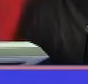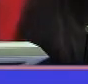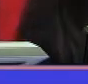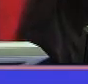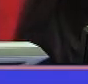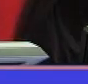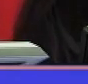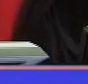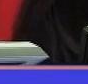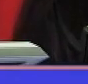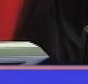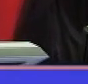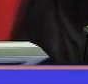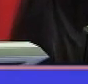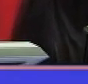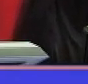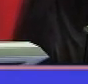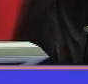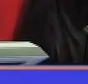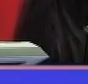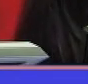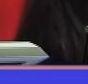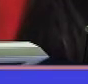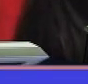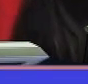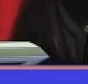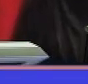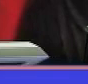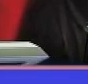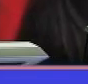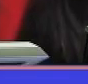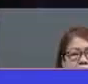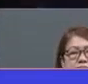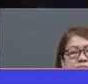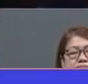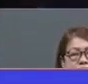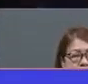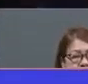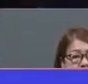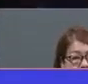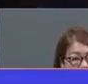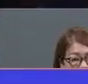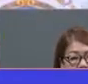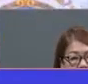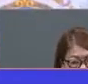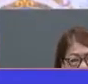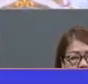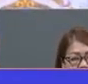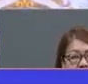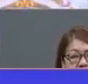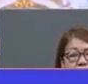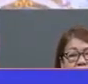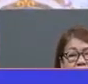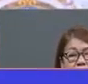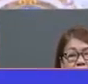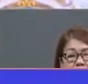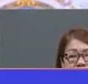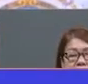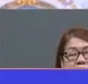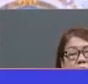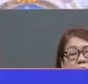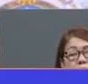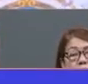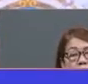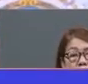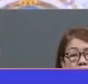เติมประจำปี 2567ค่ะจำนวน12,000ล้านบาทสำหรับเป็นงบกลางนะคะ